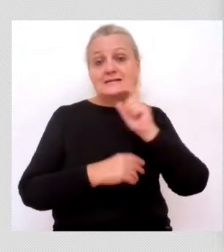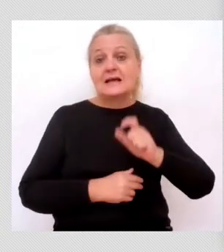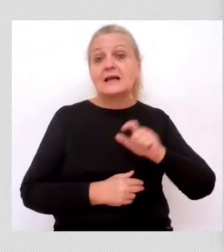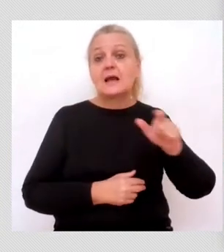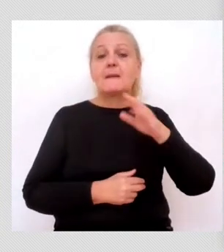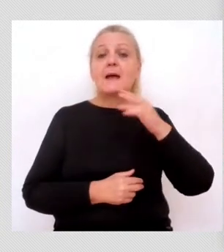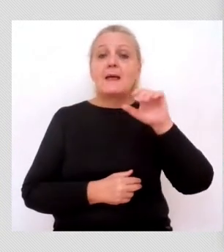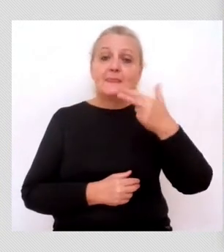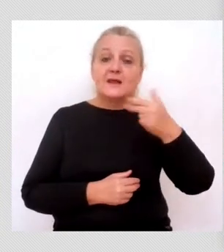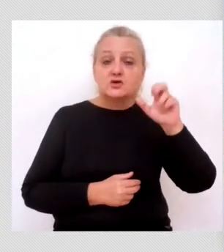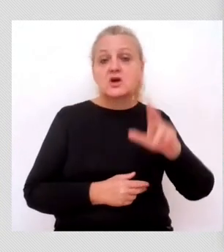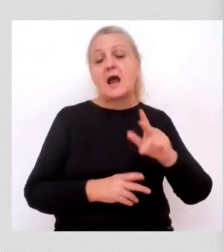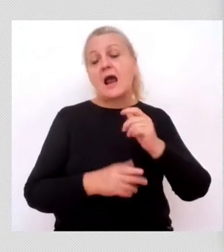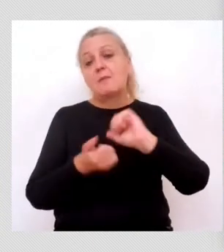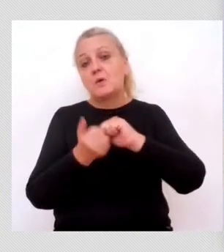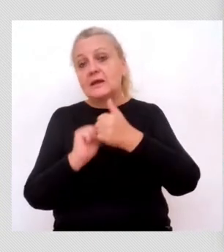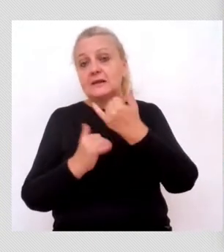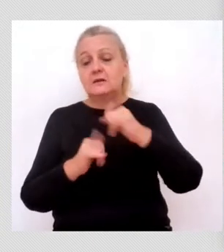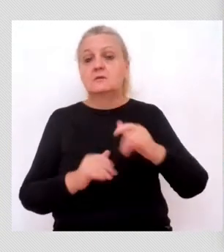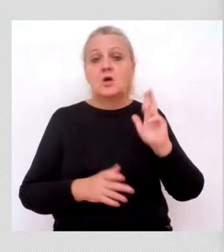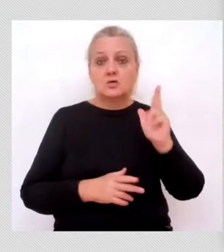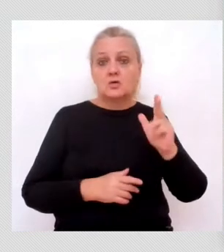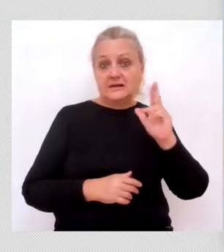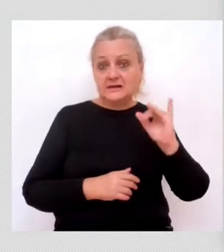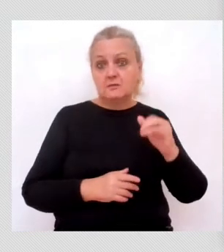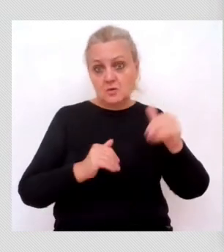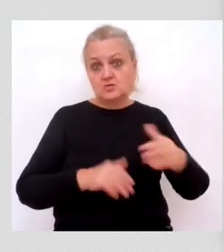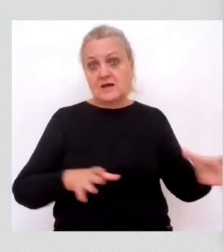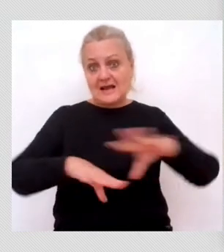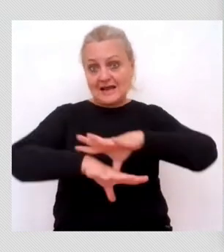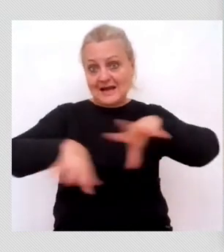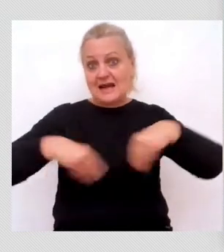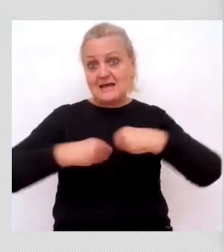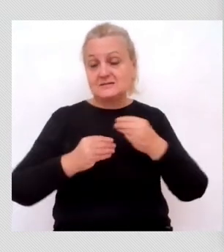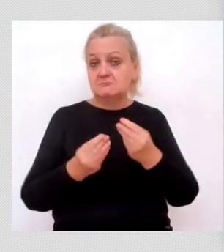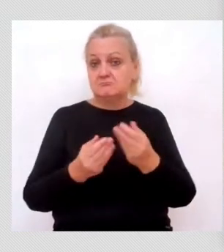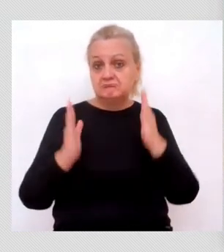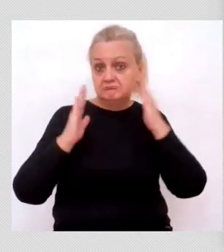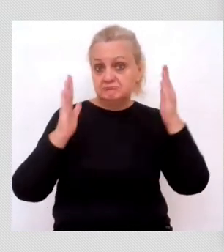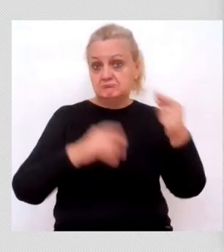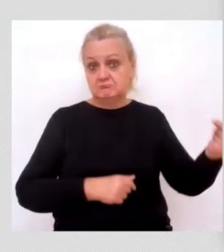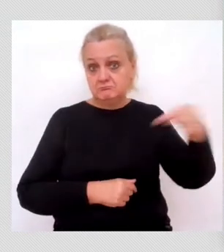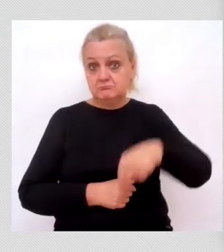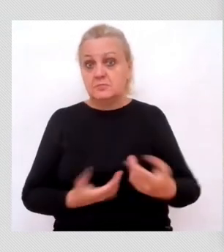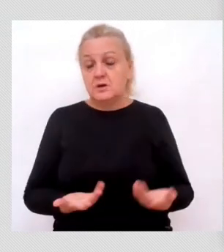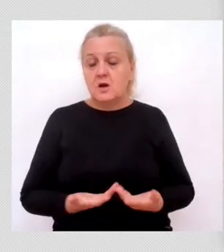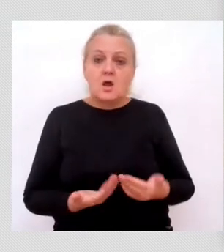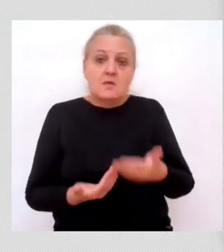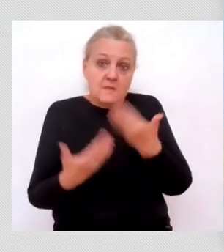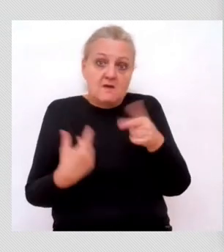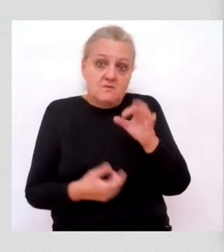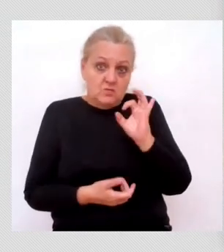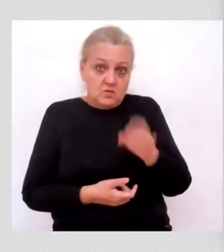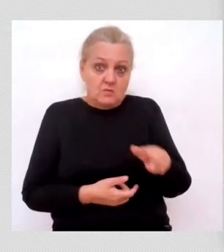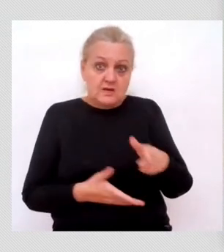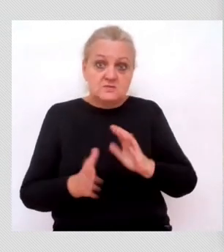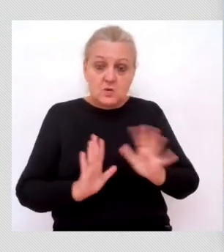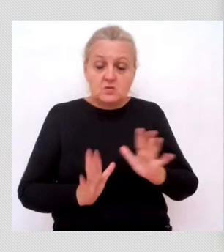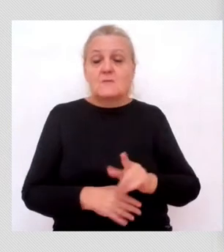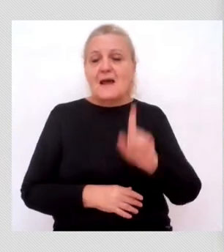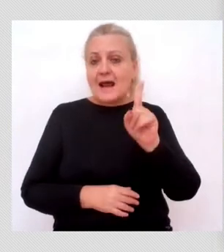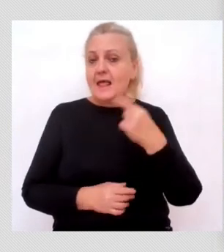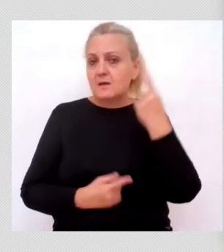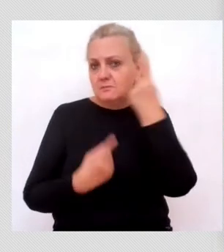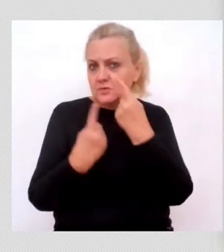przynajmniej KIK by tutaj mógł siedzieć z nami, prawda? Nie wiem, czy to jest najlepsza droga, ale wydaje mi się, że ona